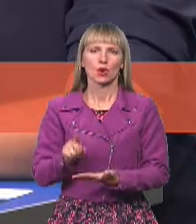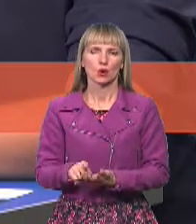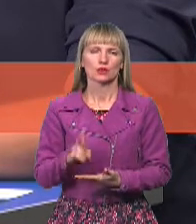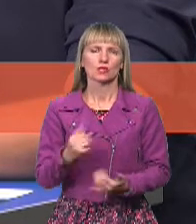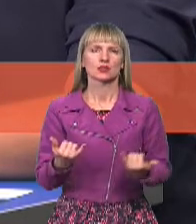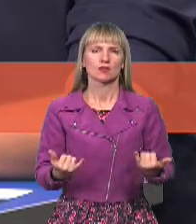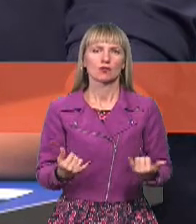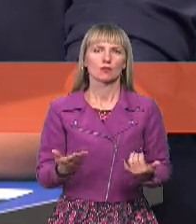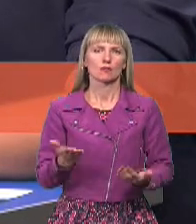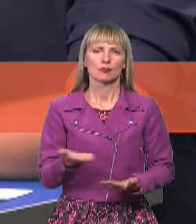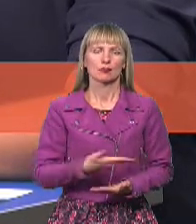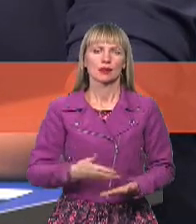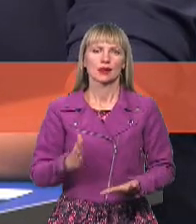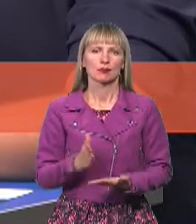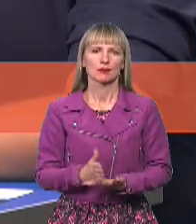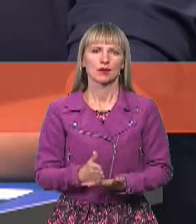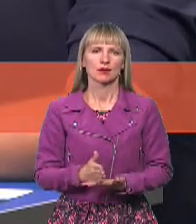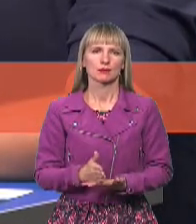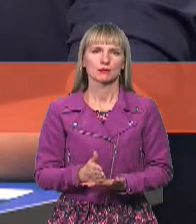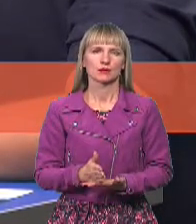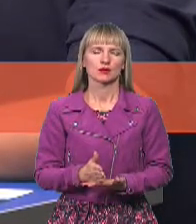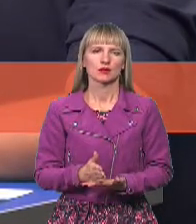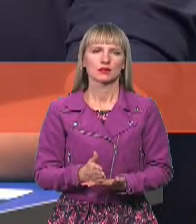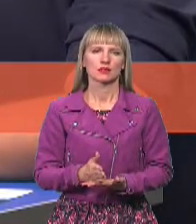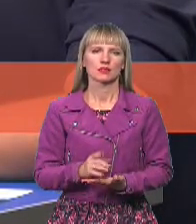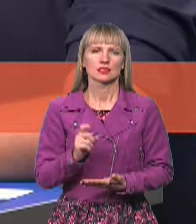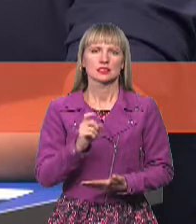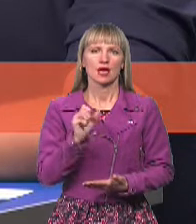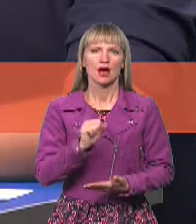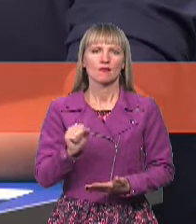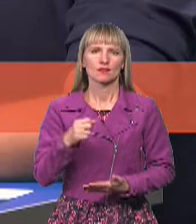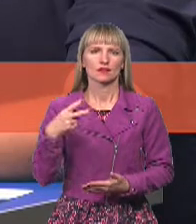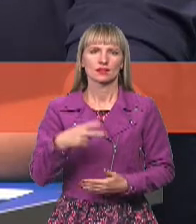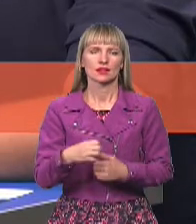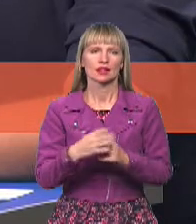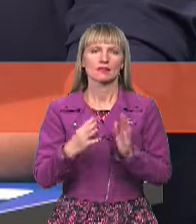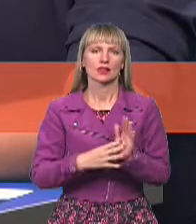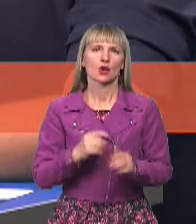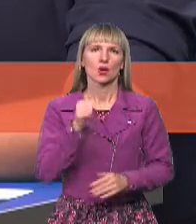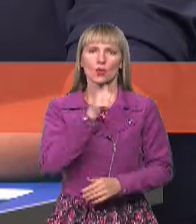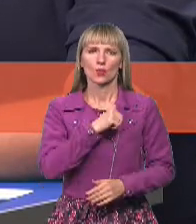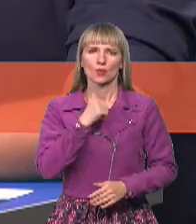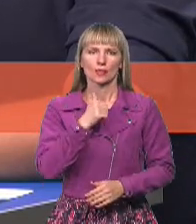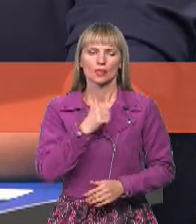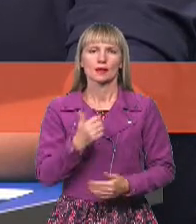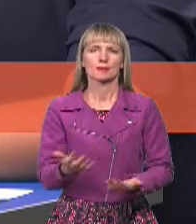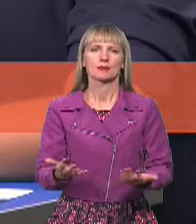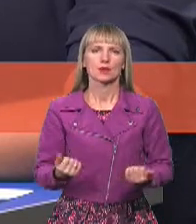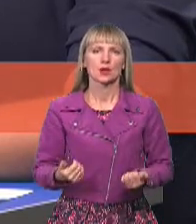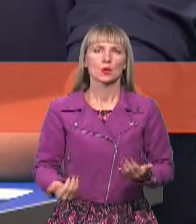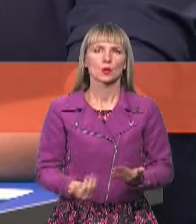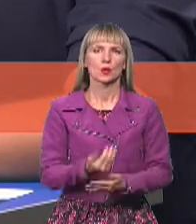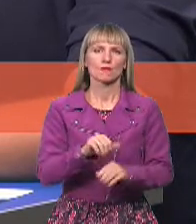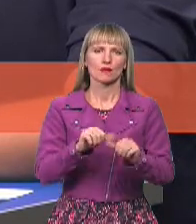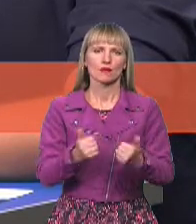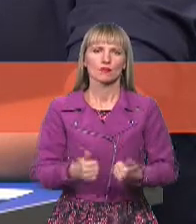сегодняшний момент мы имеем буквально с августа 2019 года принятая новая форма